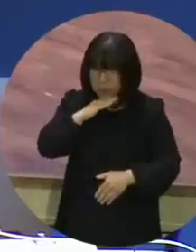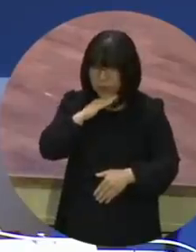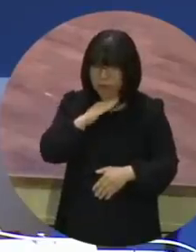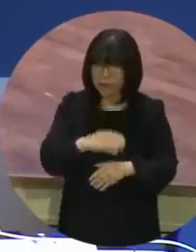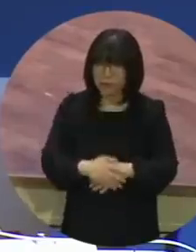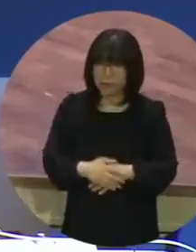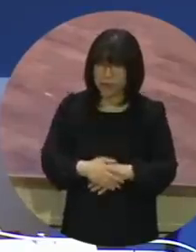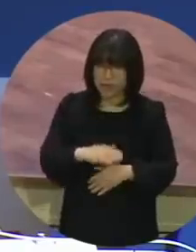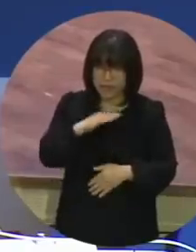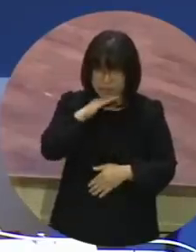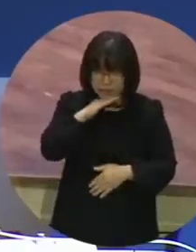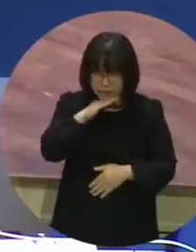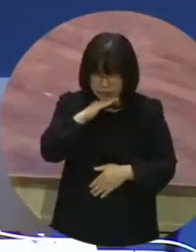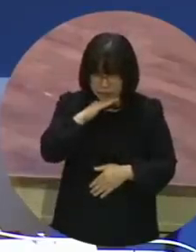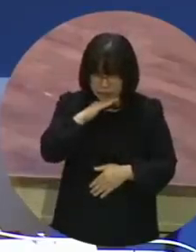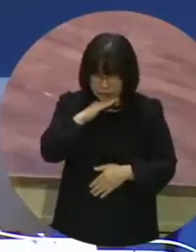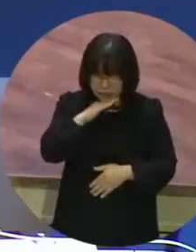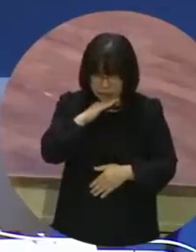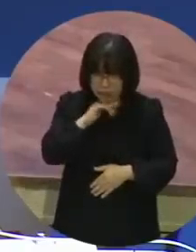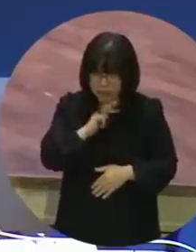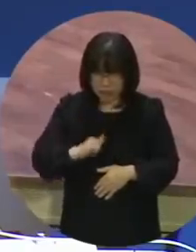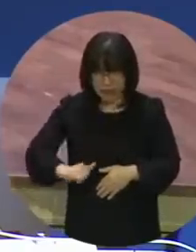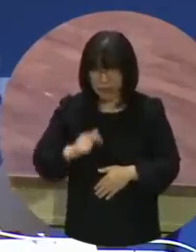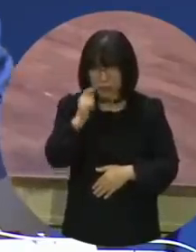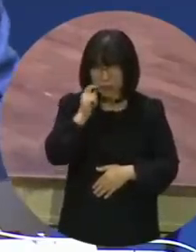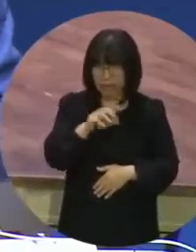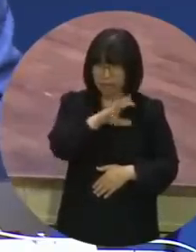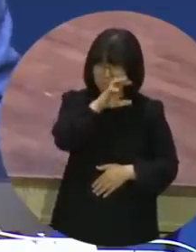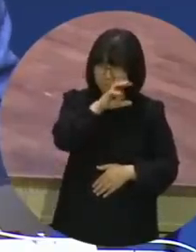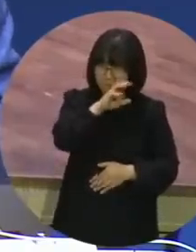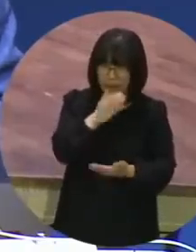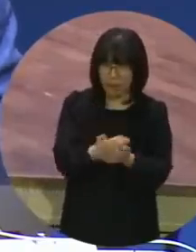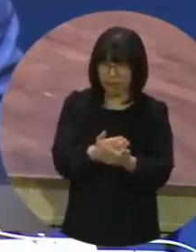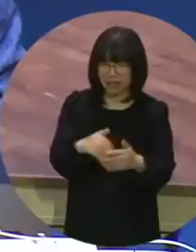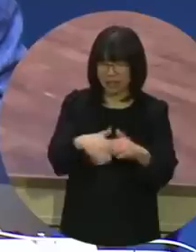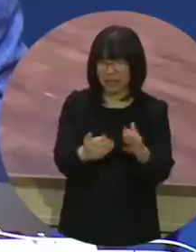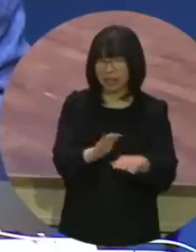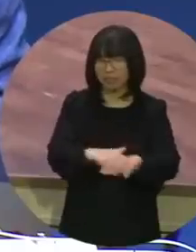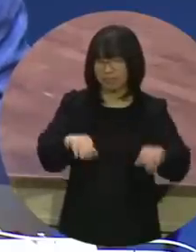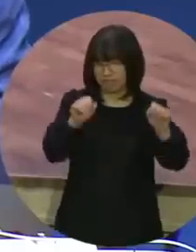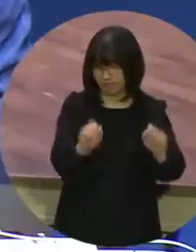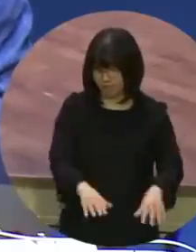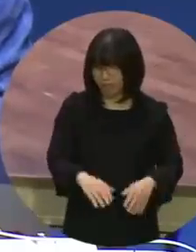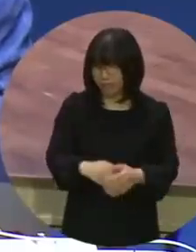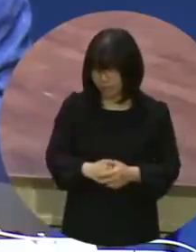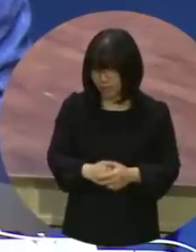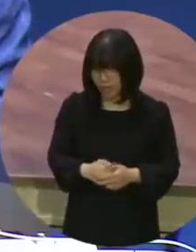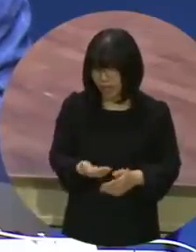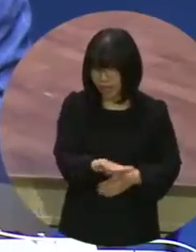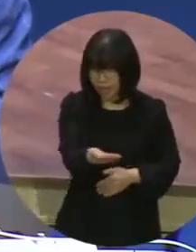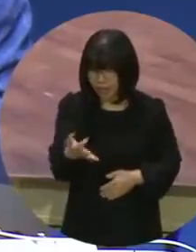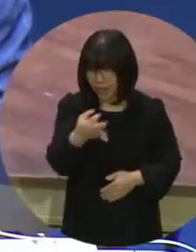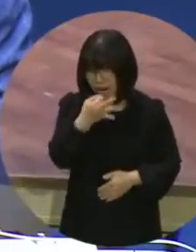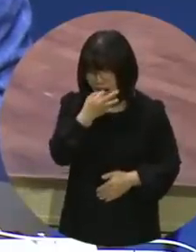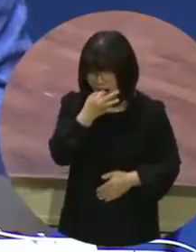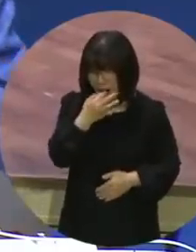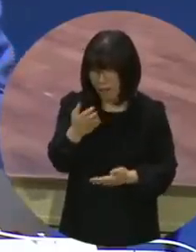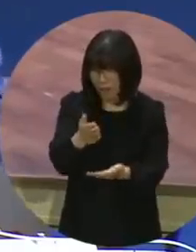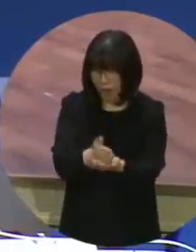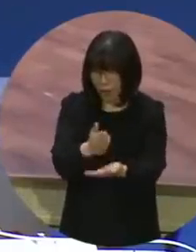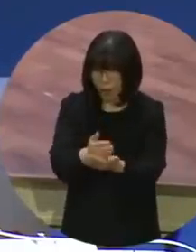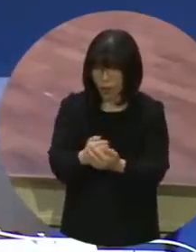못 기다려 가지고 불평하고 원망하고 불신하고 무효요 무효. 말짱 자기 동기가 처음부터 틀렸단